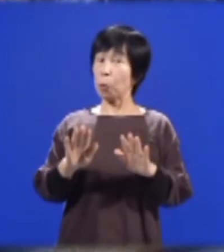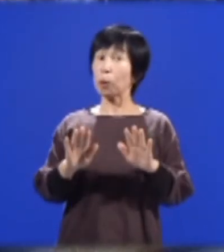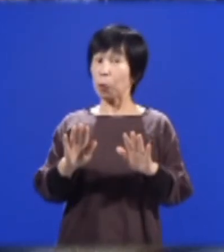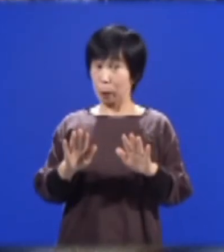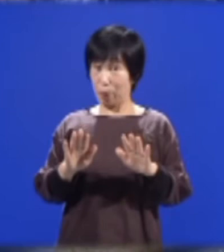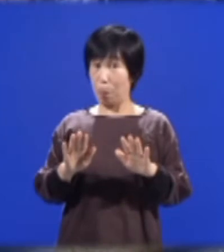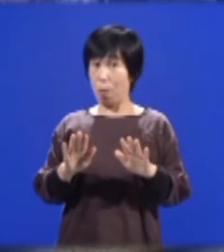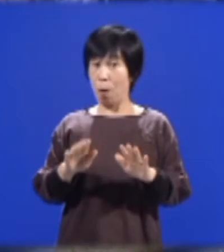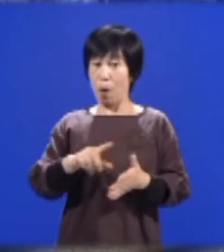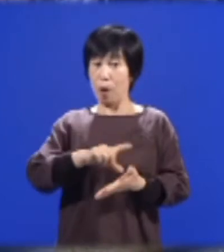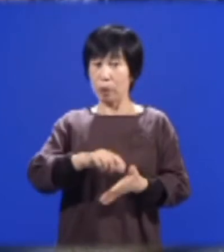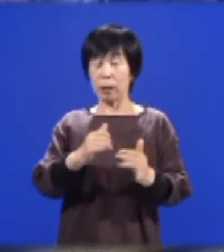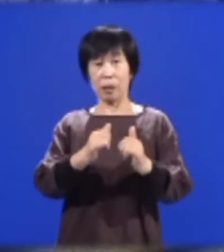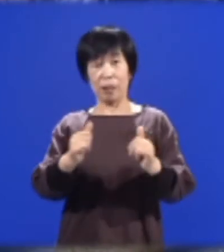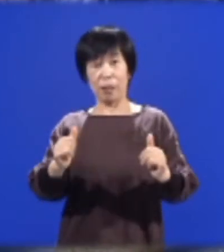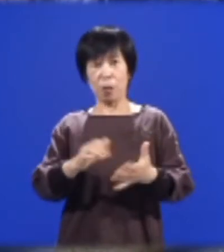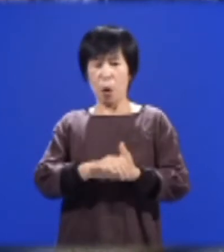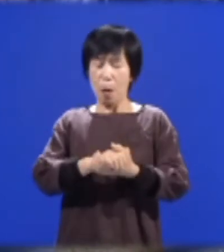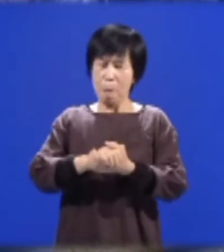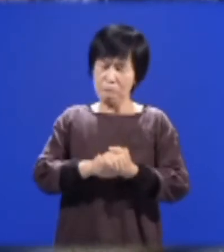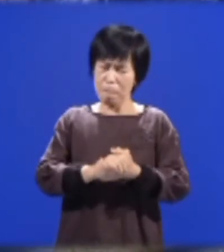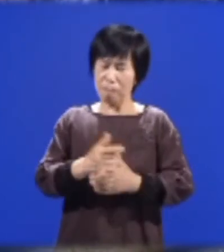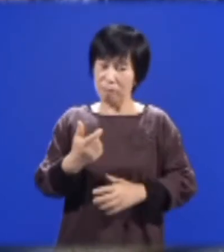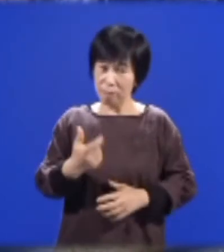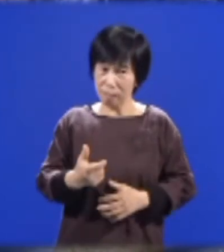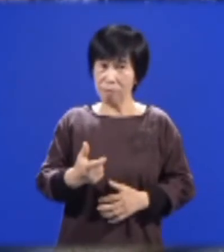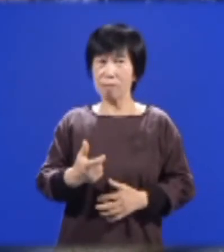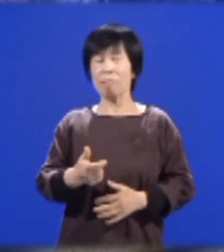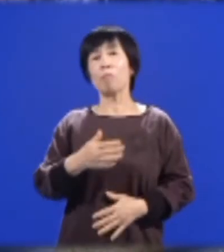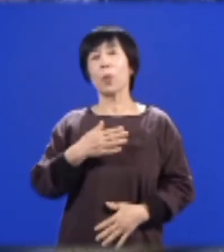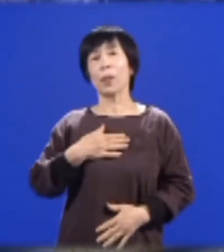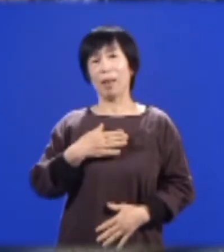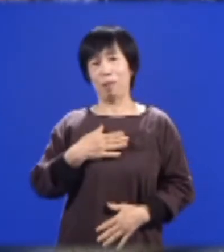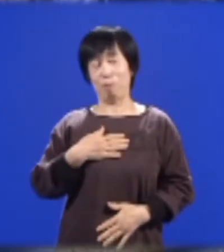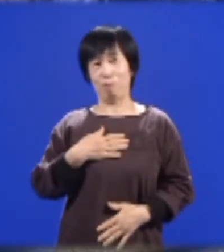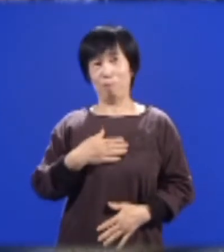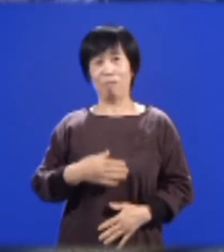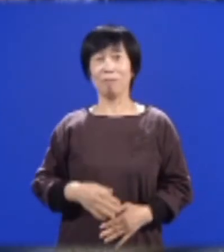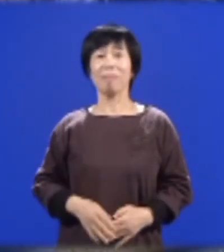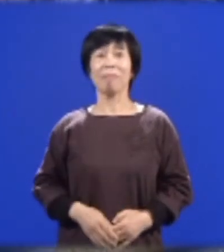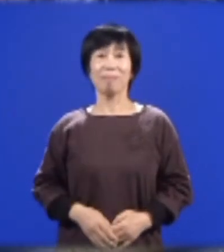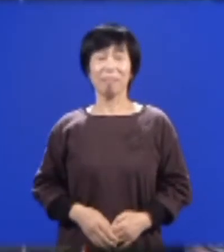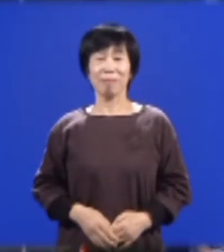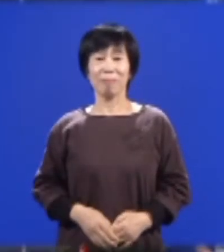だけでも塩浜地区の皆さんのつながりの強さが感じられますね。